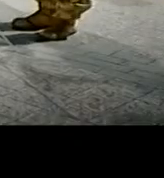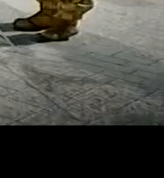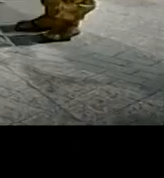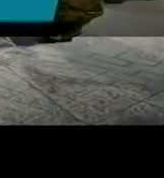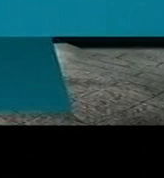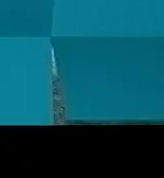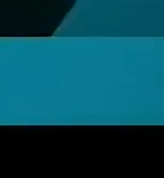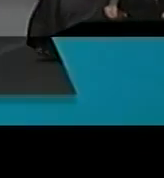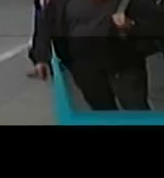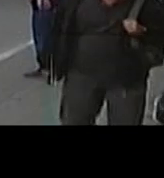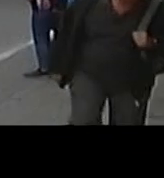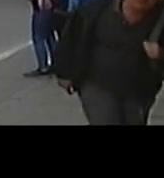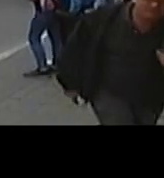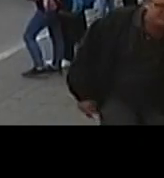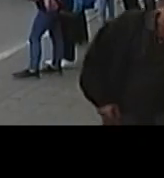Музика